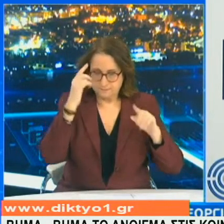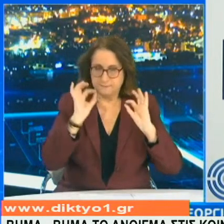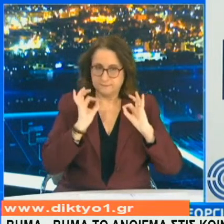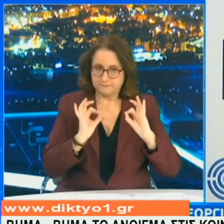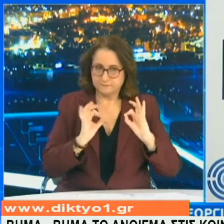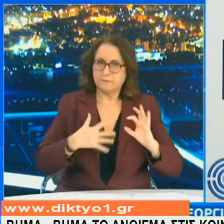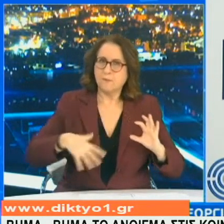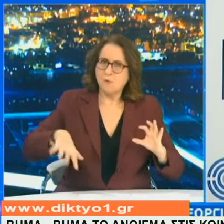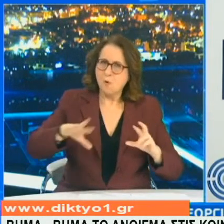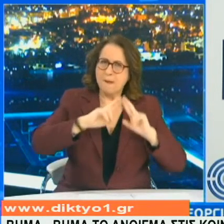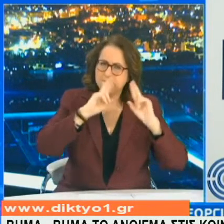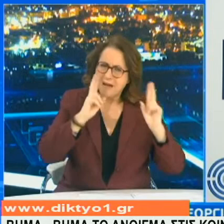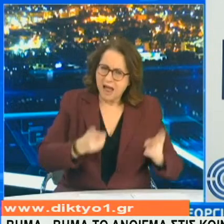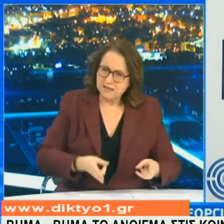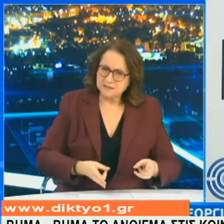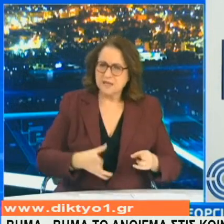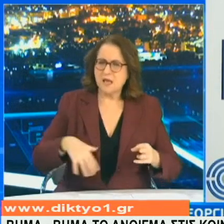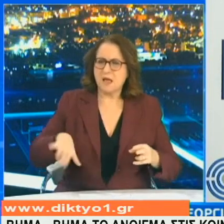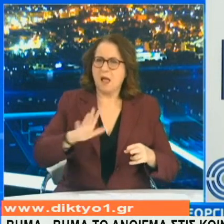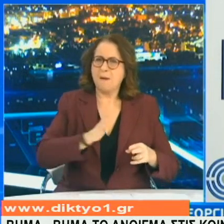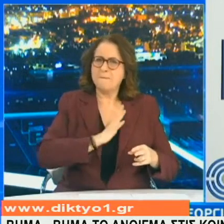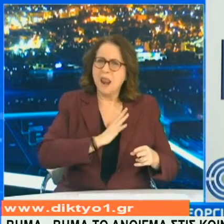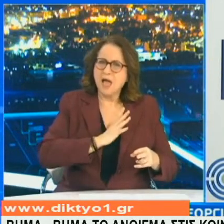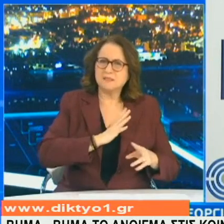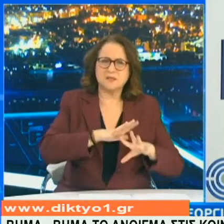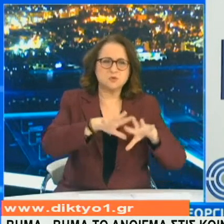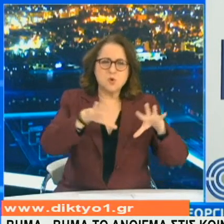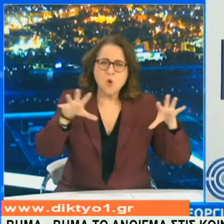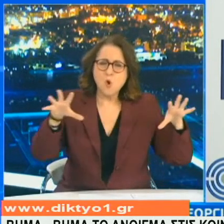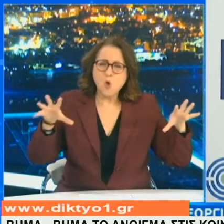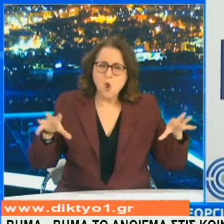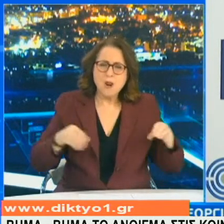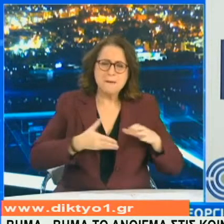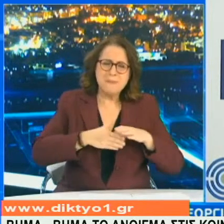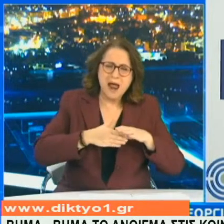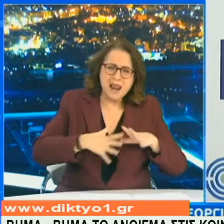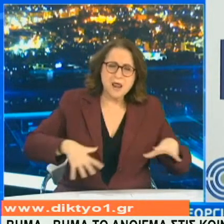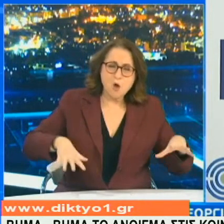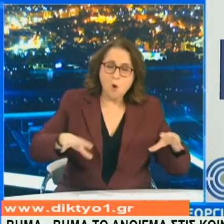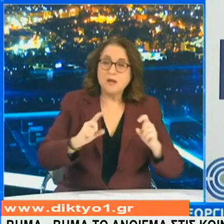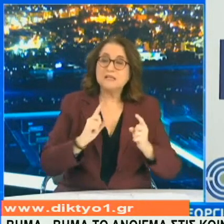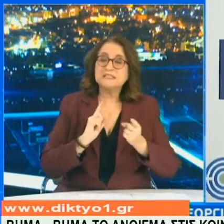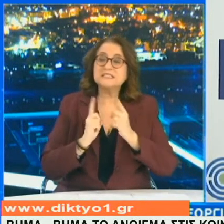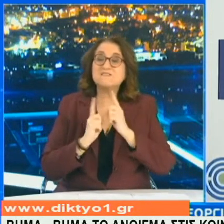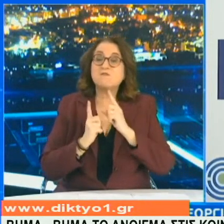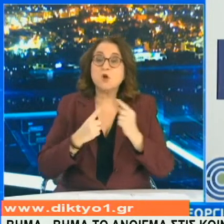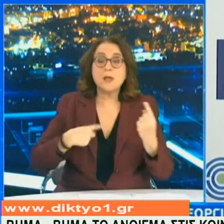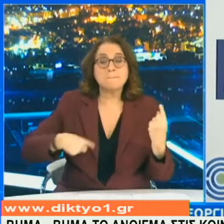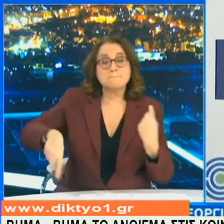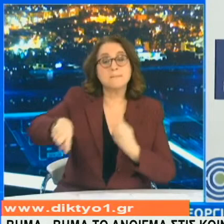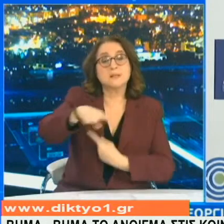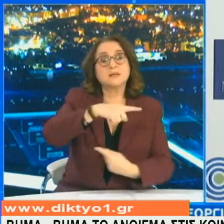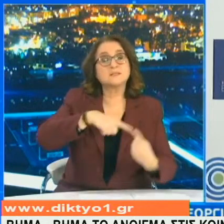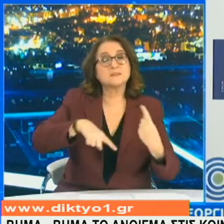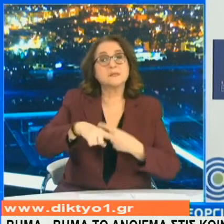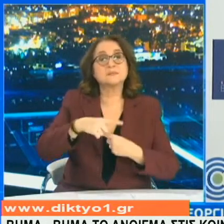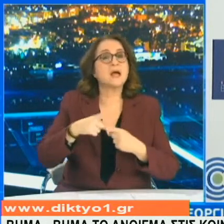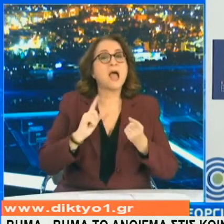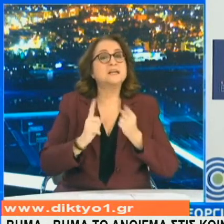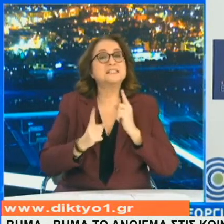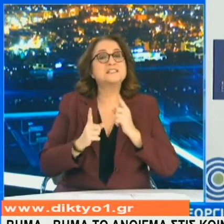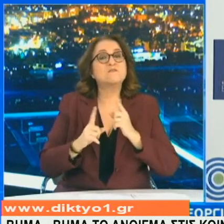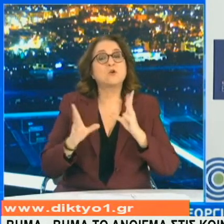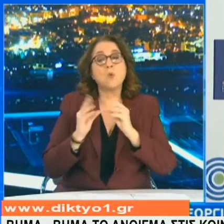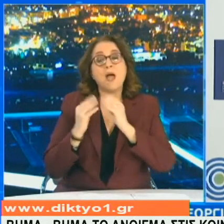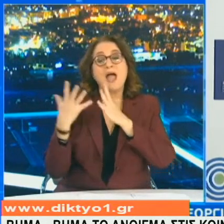εργαζόμενοι αλλά και οι καταναλωτές, κάνουμε μεταξύ μας μια συμφωνία ευθύνης ότι θα τηρήσουμε απαρέκκλητα